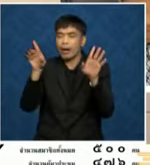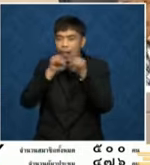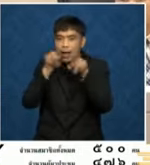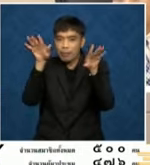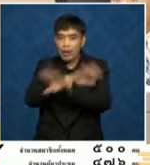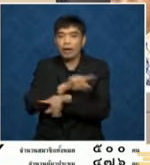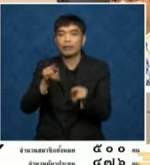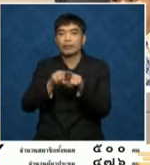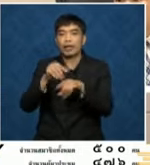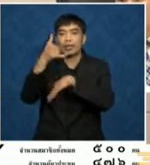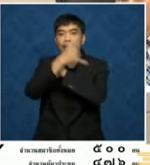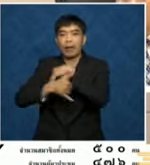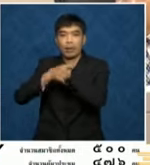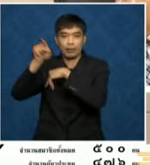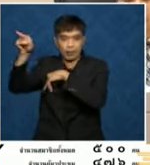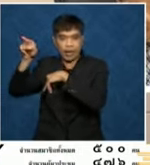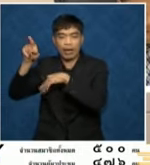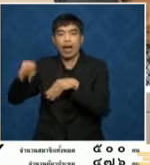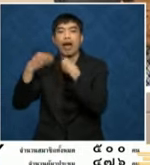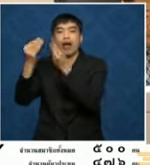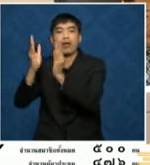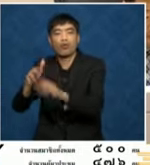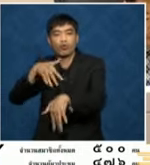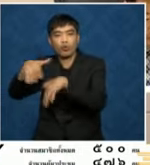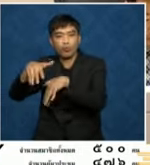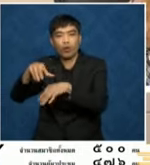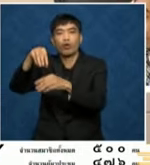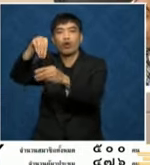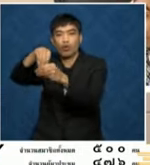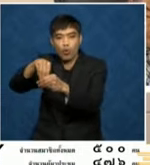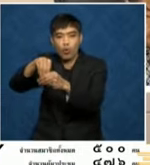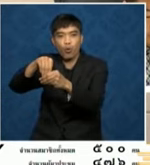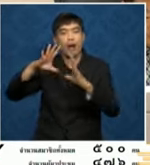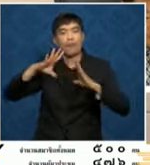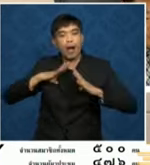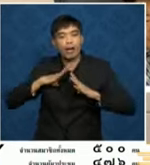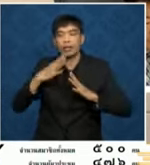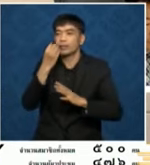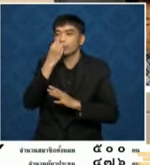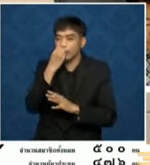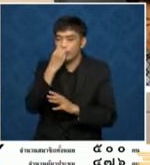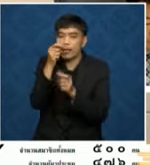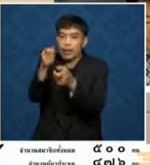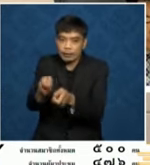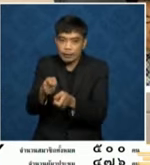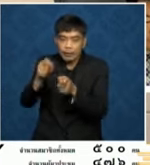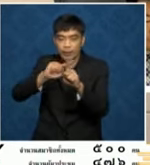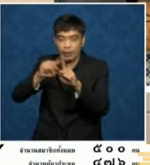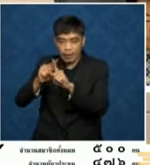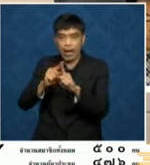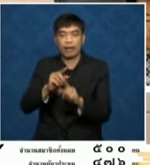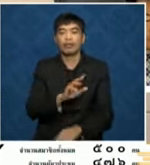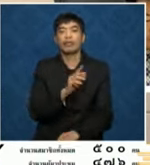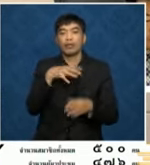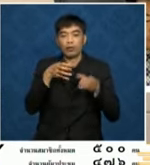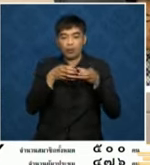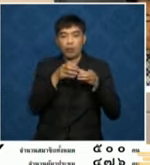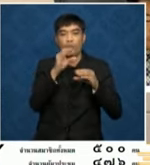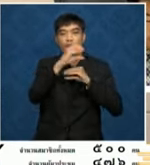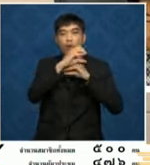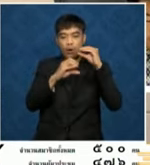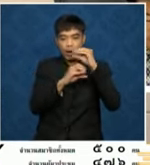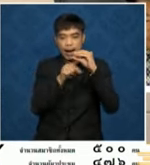กินและอยู่อาศัยเพราะคทช.เนี่ยเรานอกจากให้ที่ดินแล้วยังส่งเสริมอีกด้วยนะครับผมเชื่อว่าโครงการ